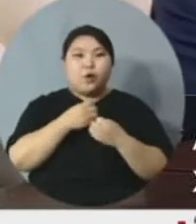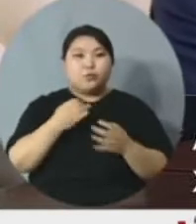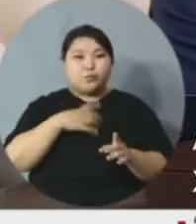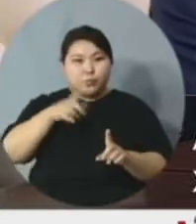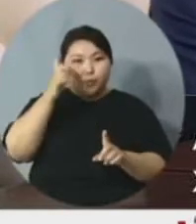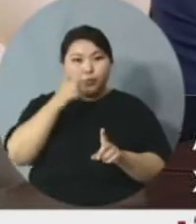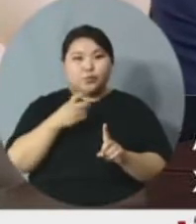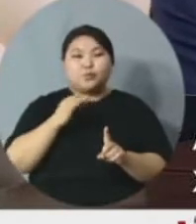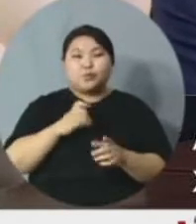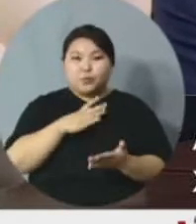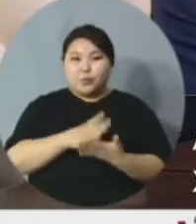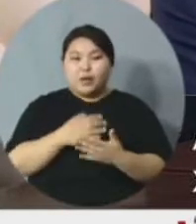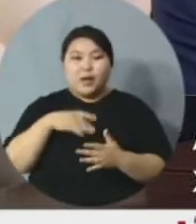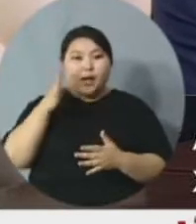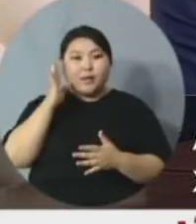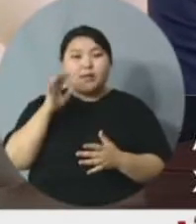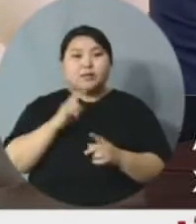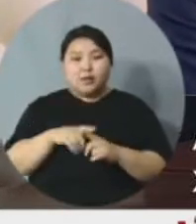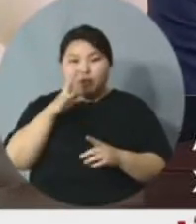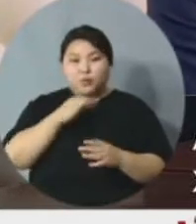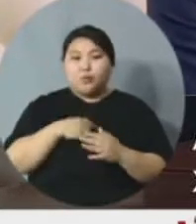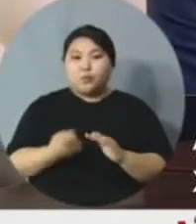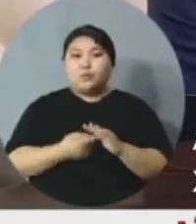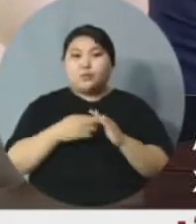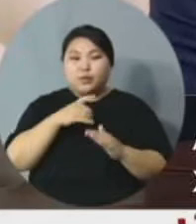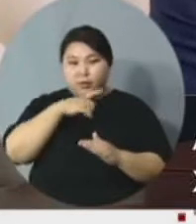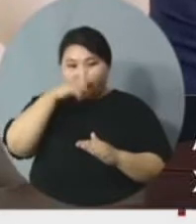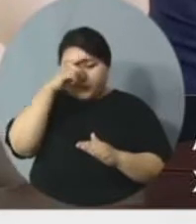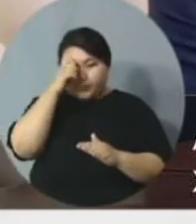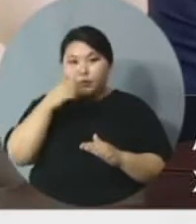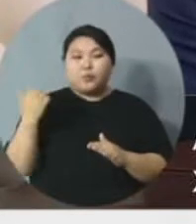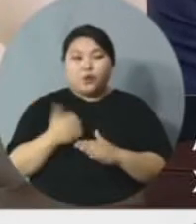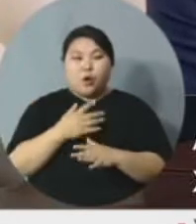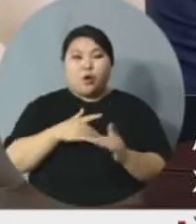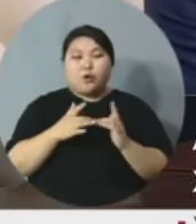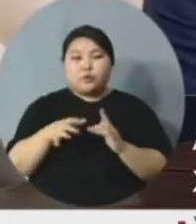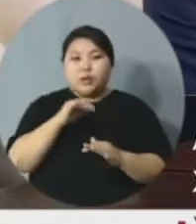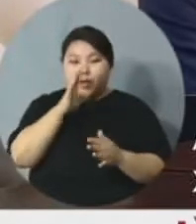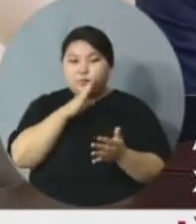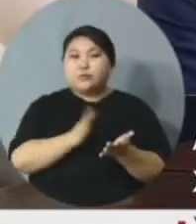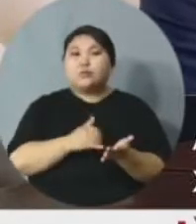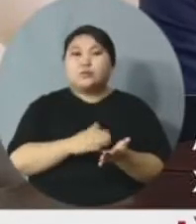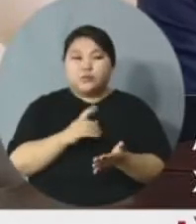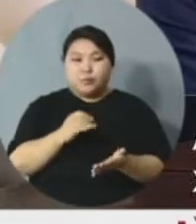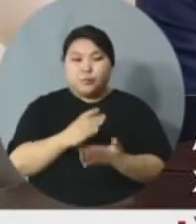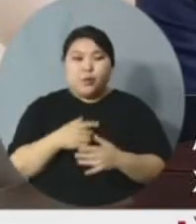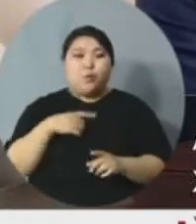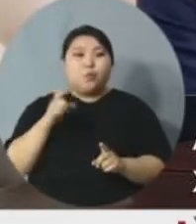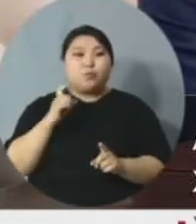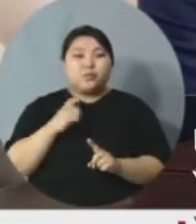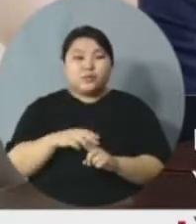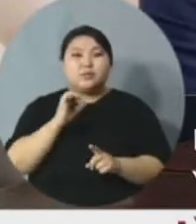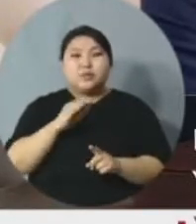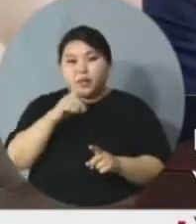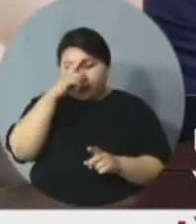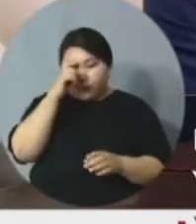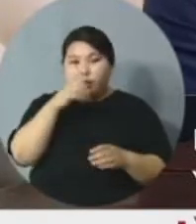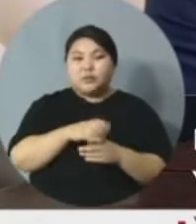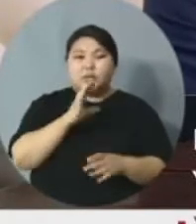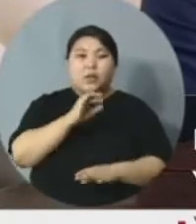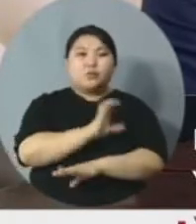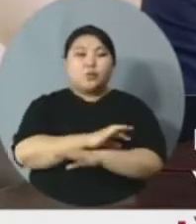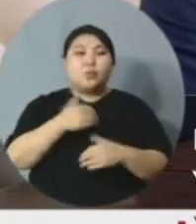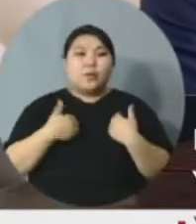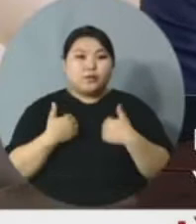олон болсон учраас хатчих. Гадаад руу маш олон. Үндсэндээ өмлөг болгон дээр одоо орон тооны маш их татгал байна. Хуучин бол яаж өмлөг төрөх вэ? Яаж